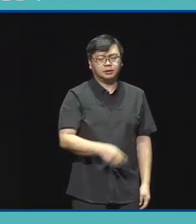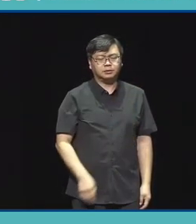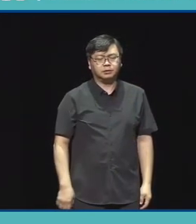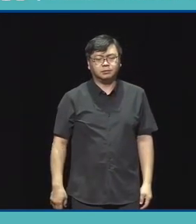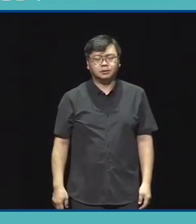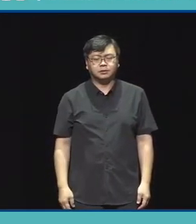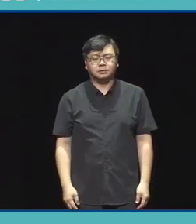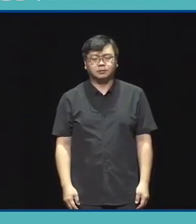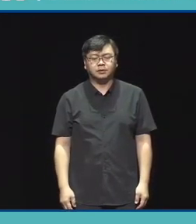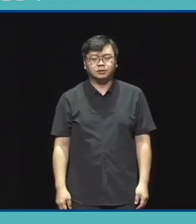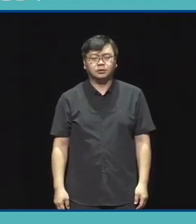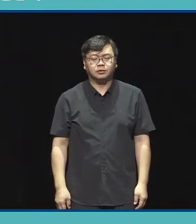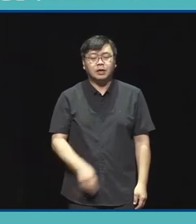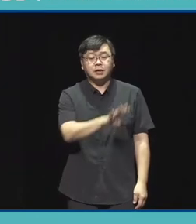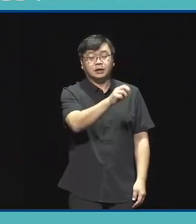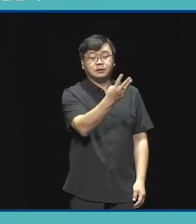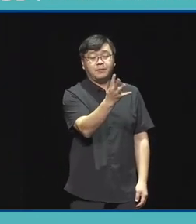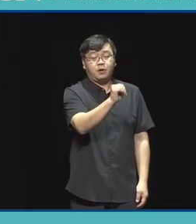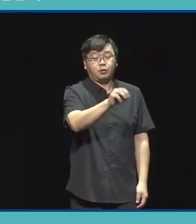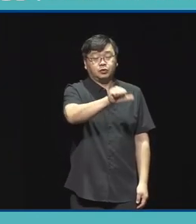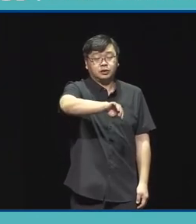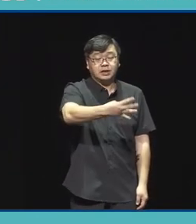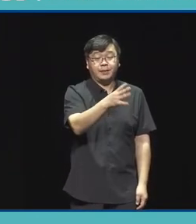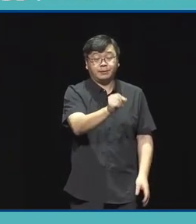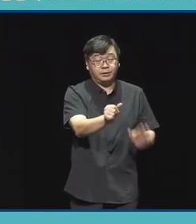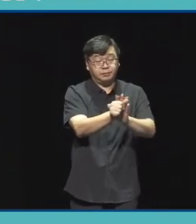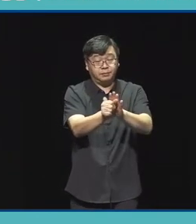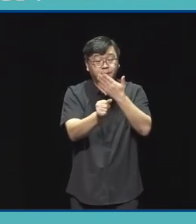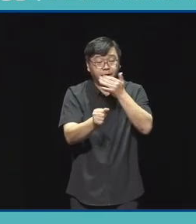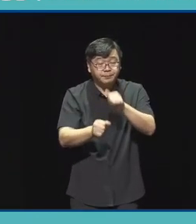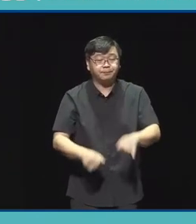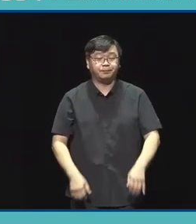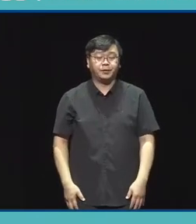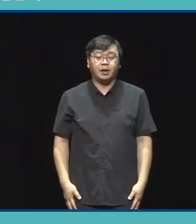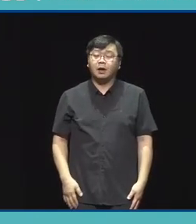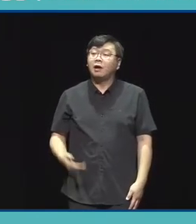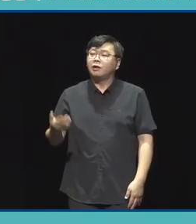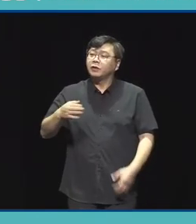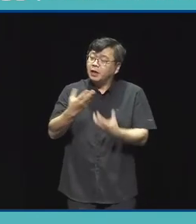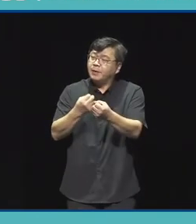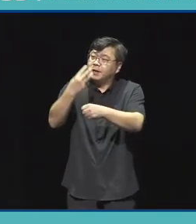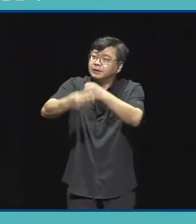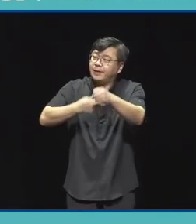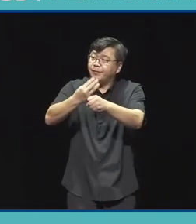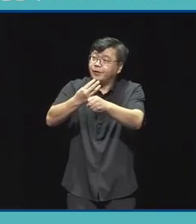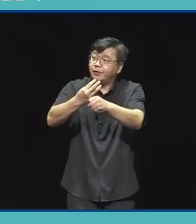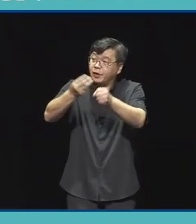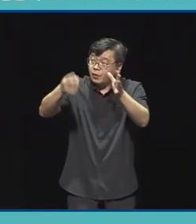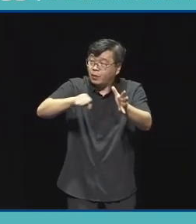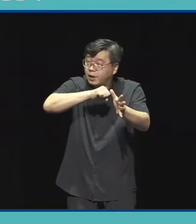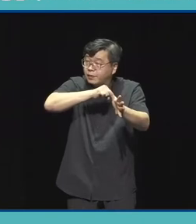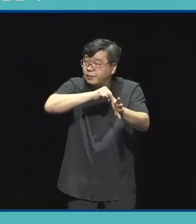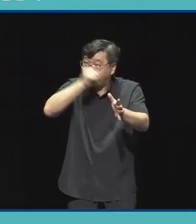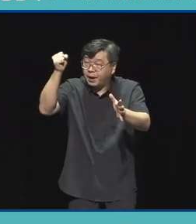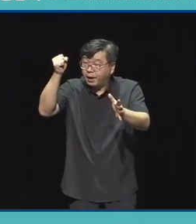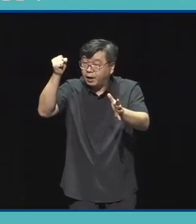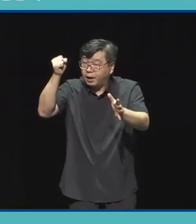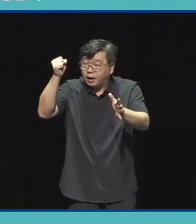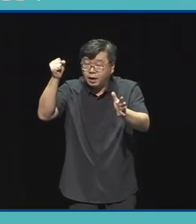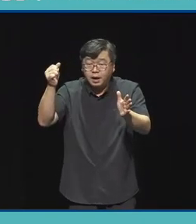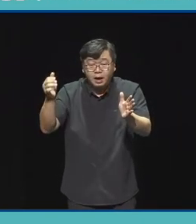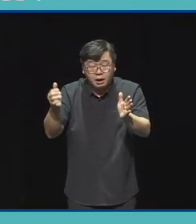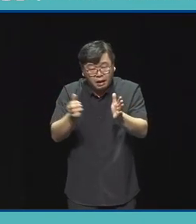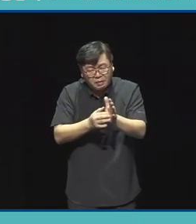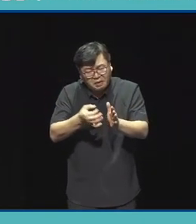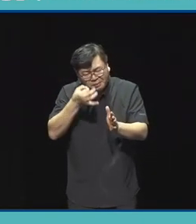좀 다년간 지원에 적합성들이 부적합하다라고 판단이 들면 우수공연예술제로 선정이 되실